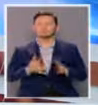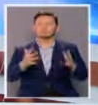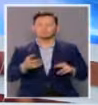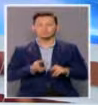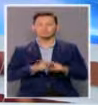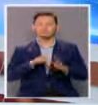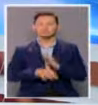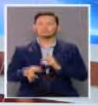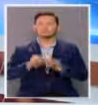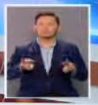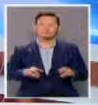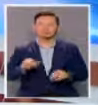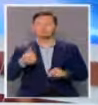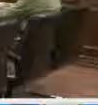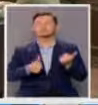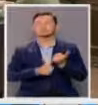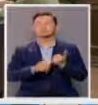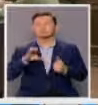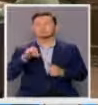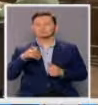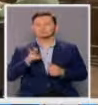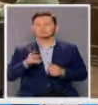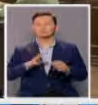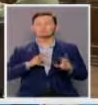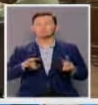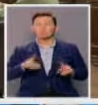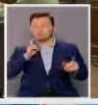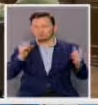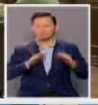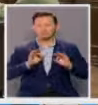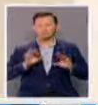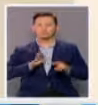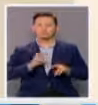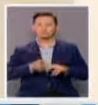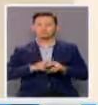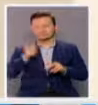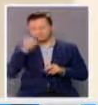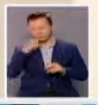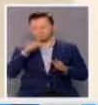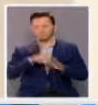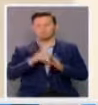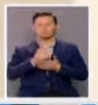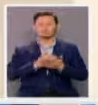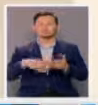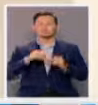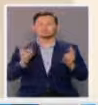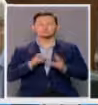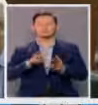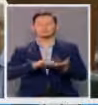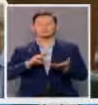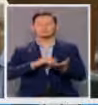Бұл туралы облыс әкімінің бірінші орынбасары Сағынды Құлықпановтың төрағалығымен өткен жиында айтылды. Жыл сайын аймақтарда табиғи өрттер қайталанып